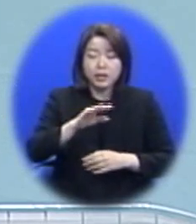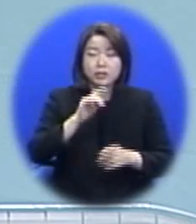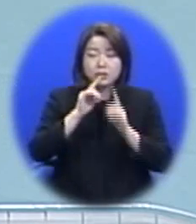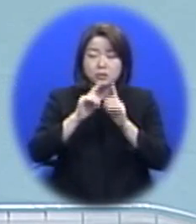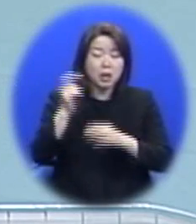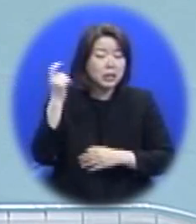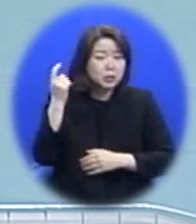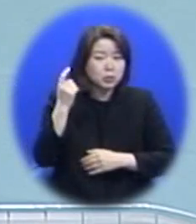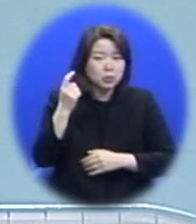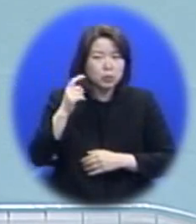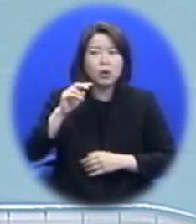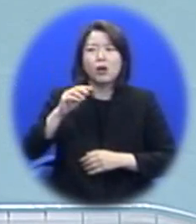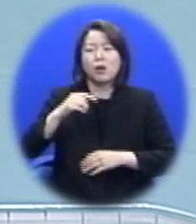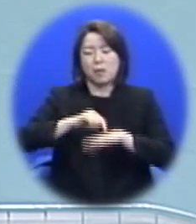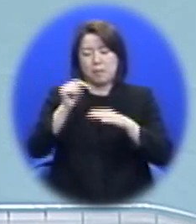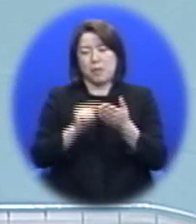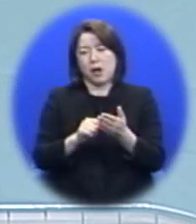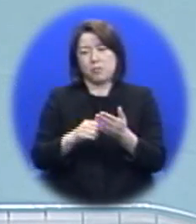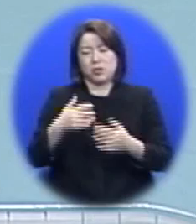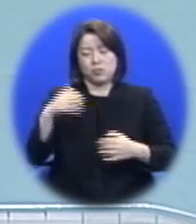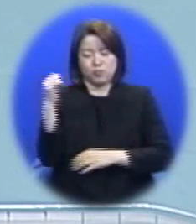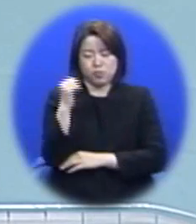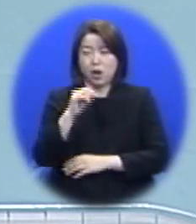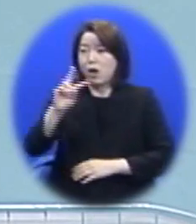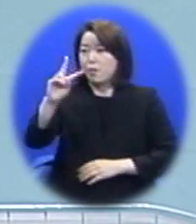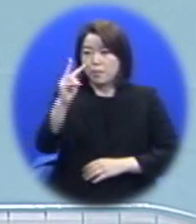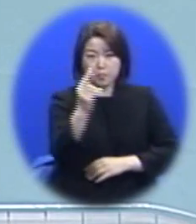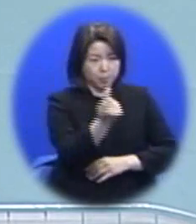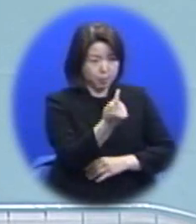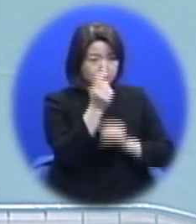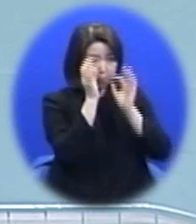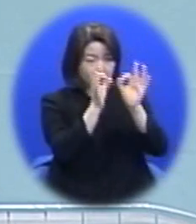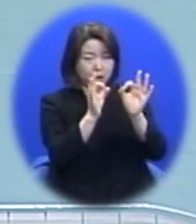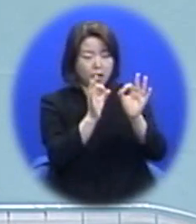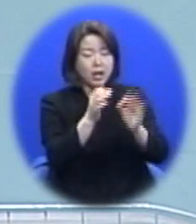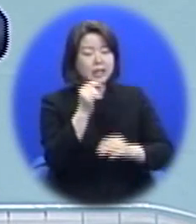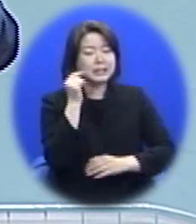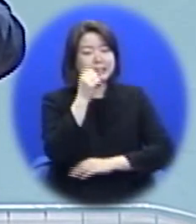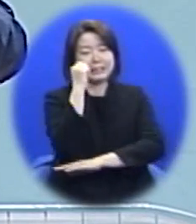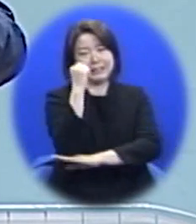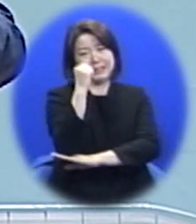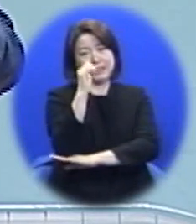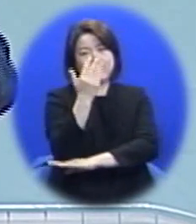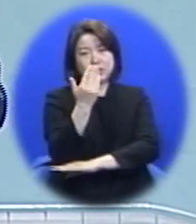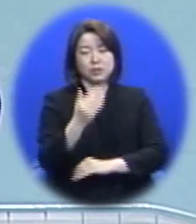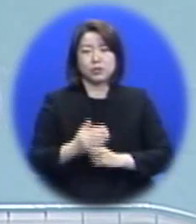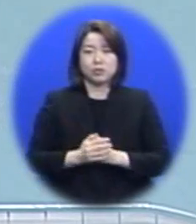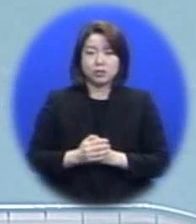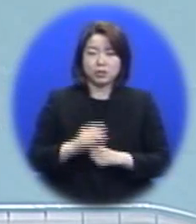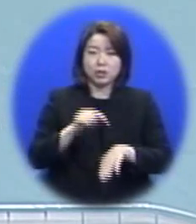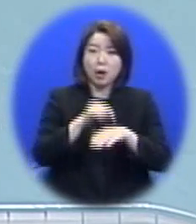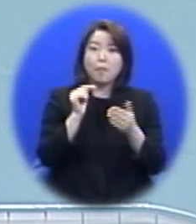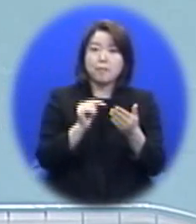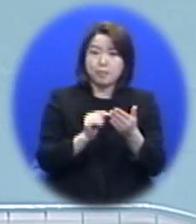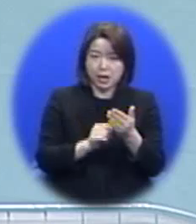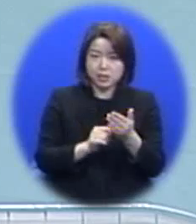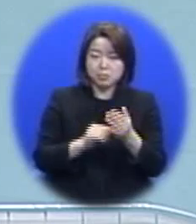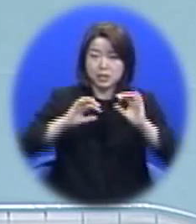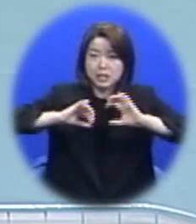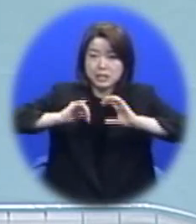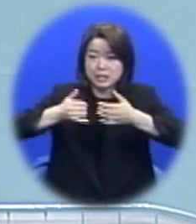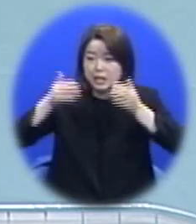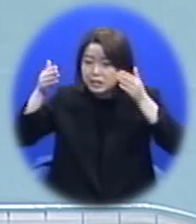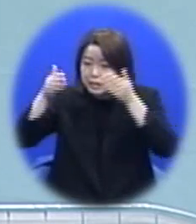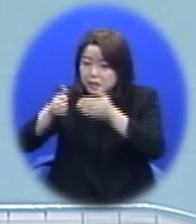져버렸어요. 그리고 소금기둥이 됩니다. 마음이 세상에 있는 사람은 이 구원받을